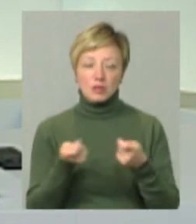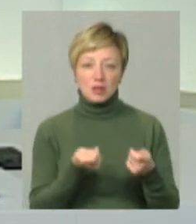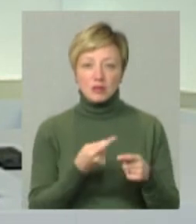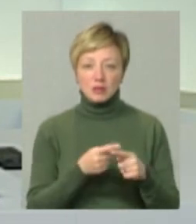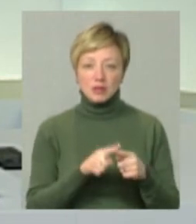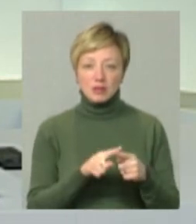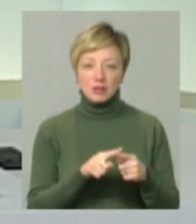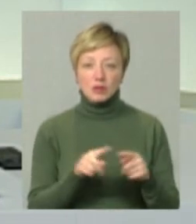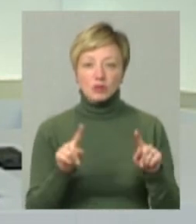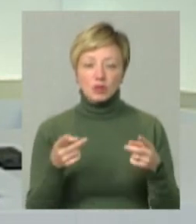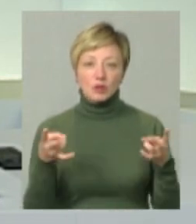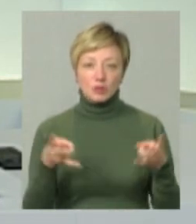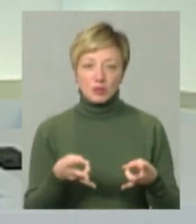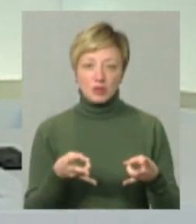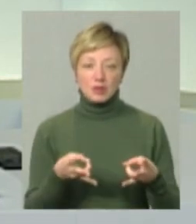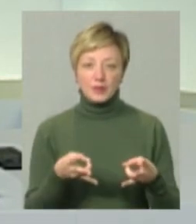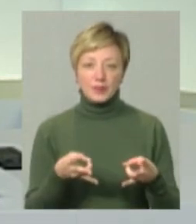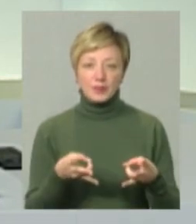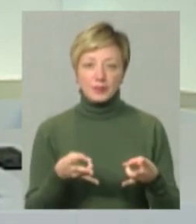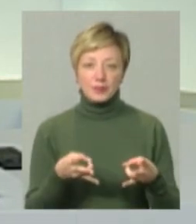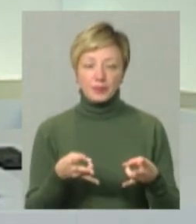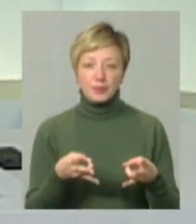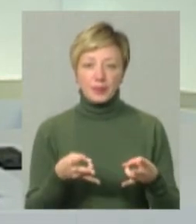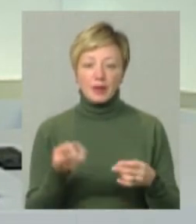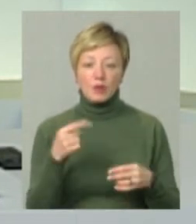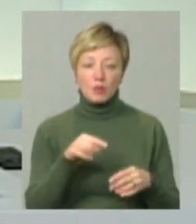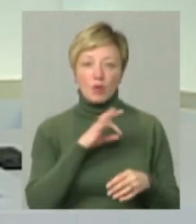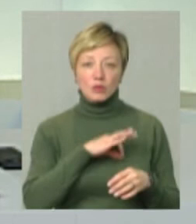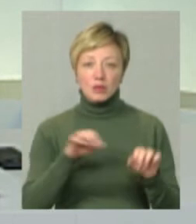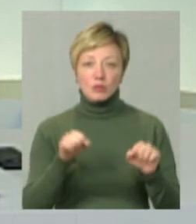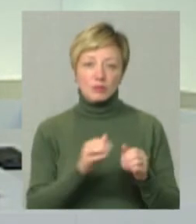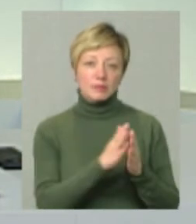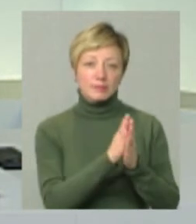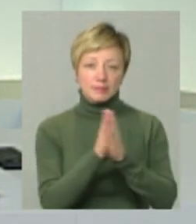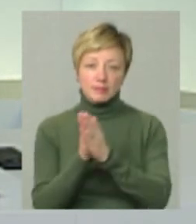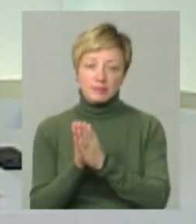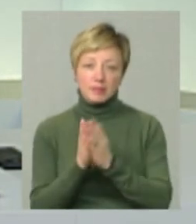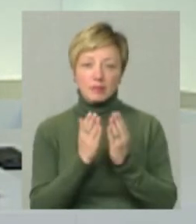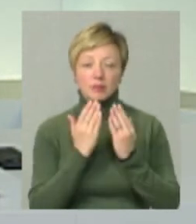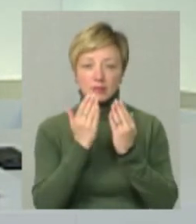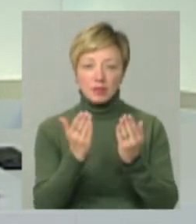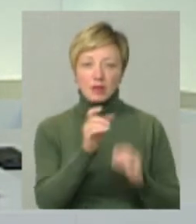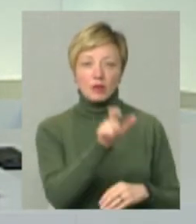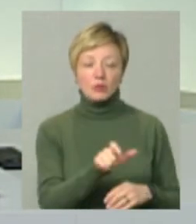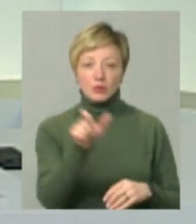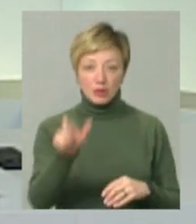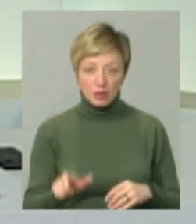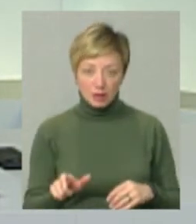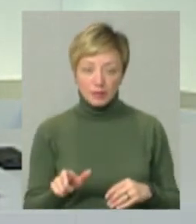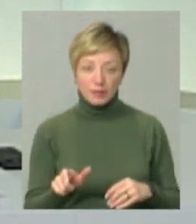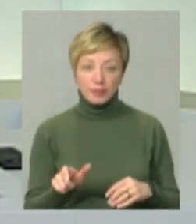доставки. Ця сума вкрай необхідна, і тому, користуючись нагодою, хотів би звернутися до наших споживачів,